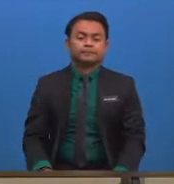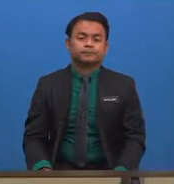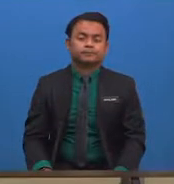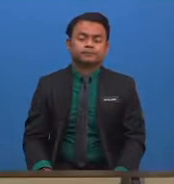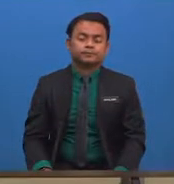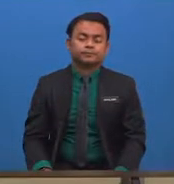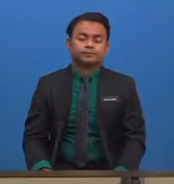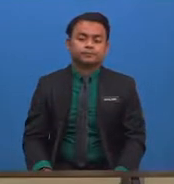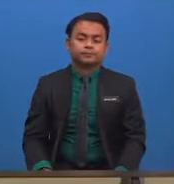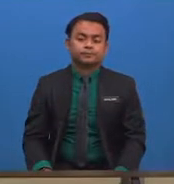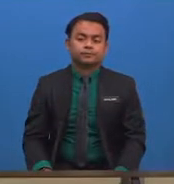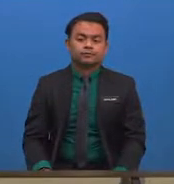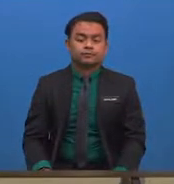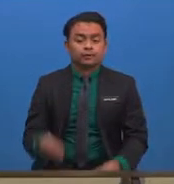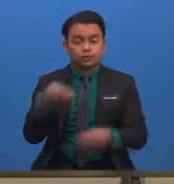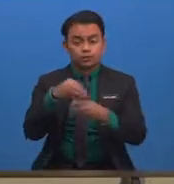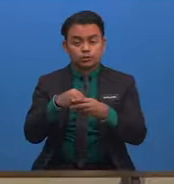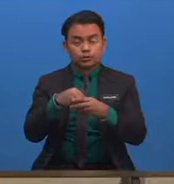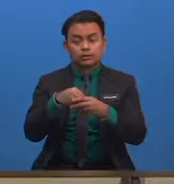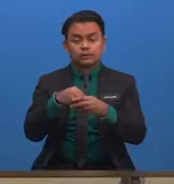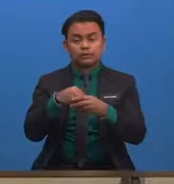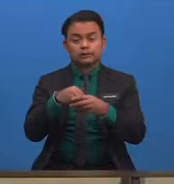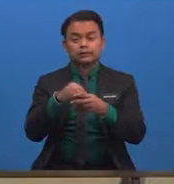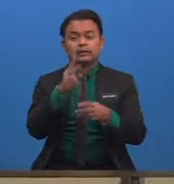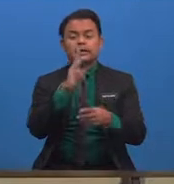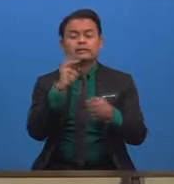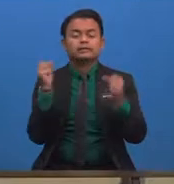Refreshkan kangkung yang dicelur.